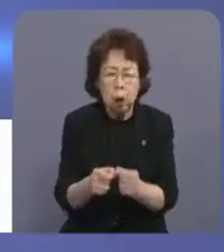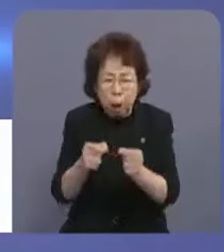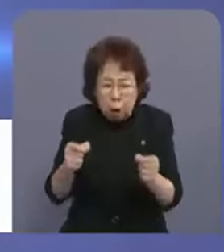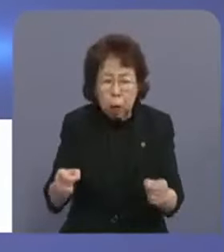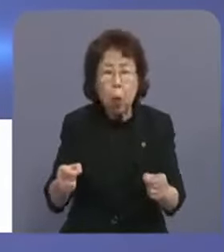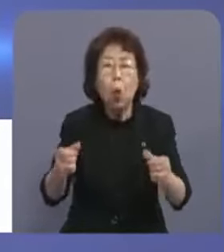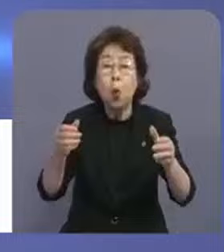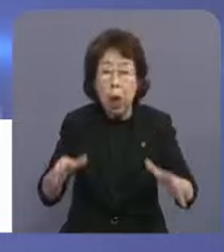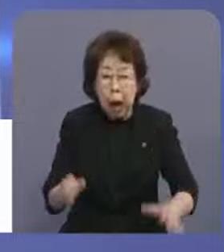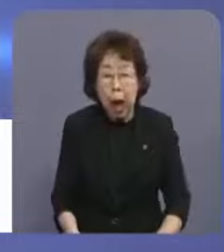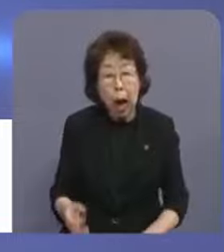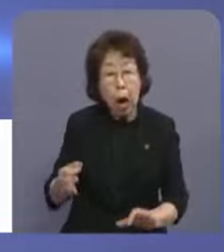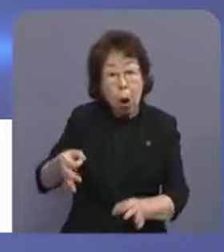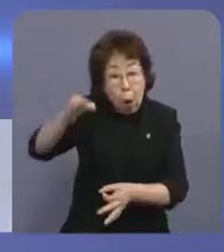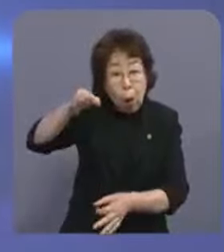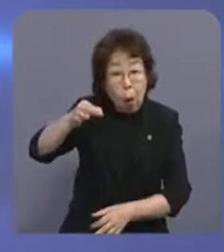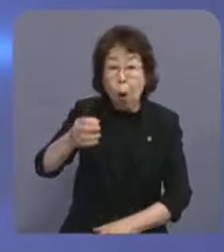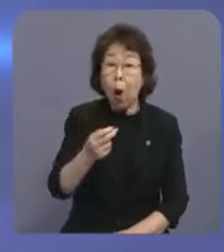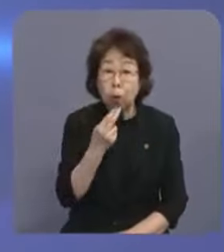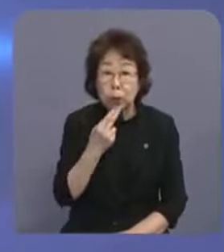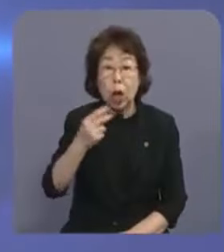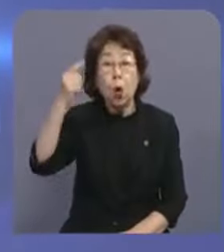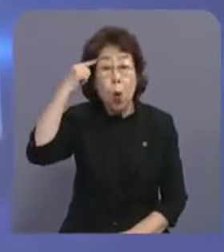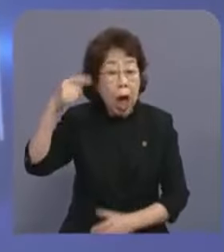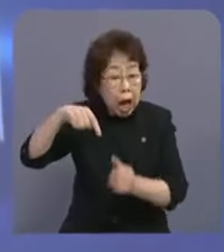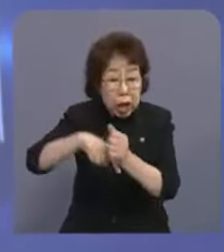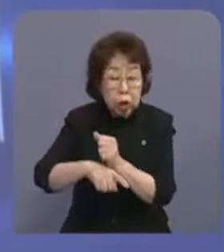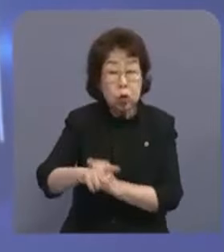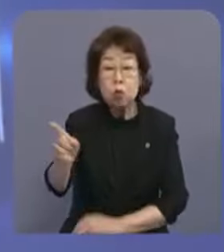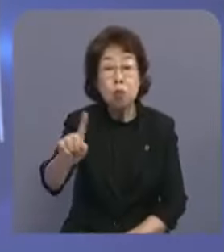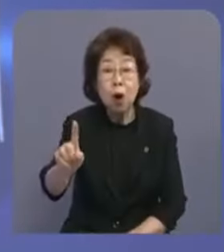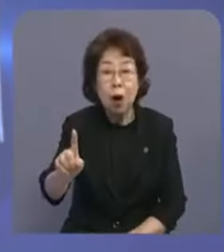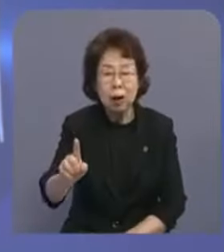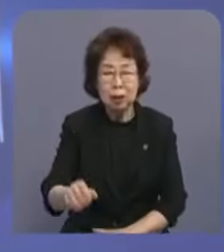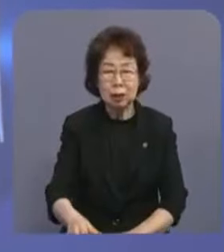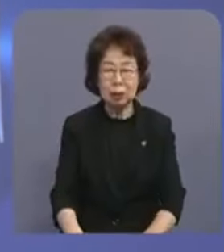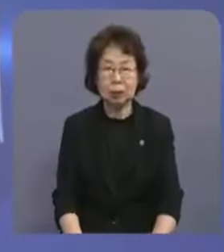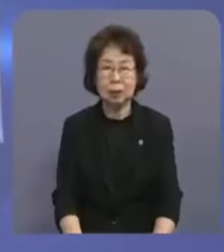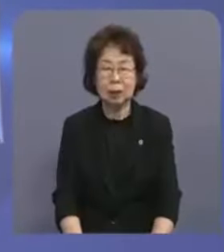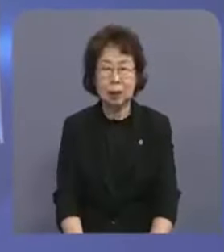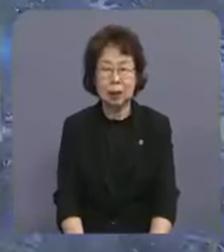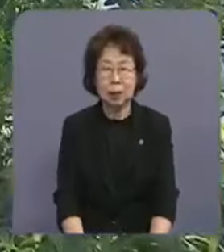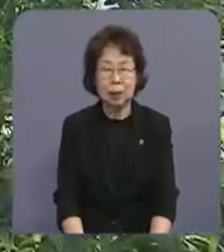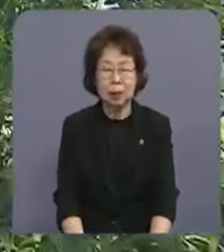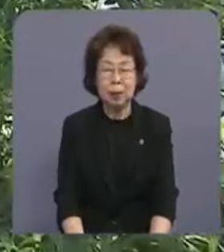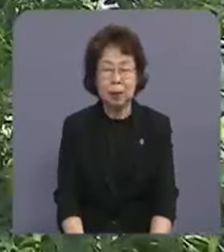있는 것으로 확인됐습니다. 어찌 된 일인지 이슬 기자가 취재했습니다.